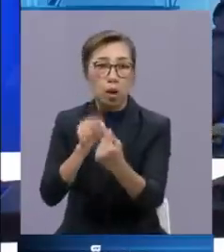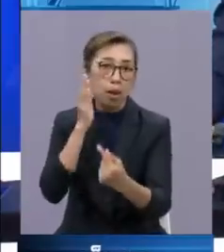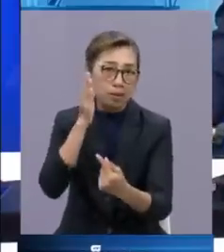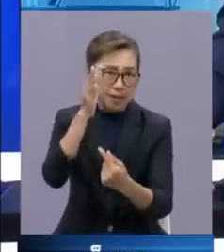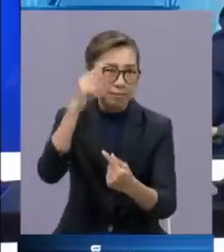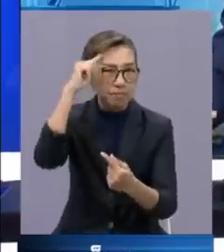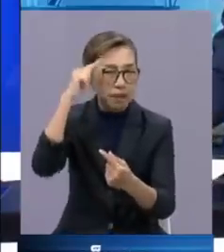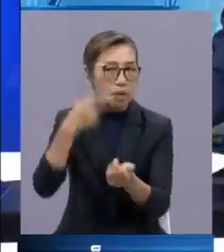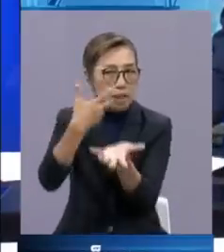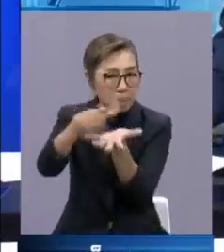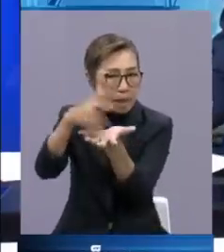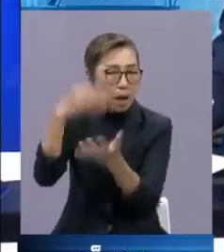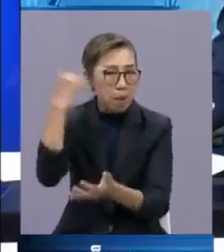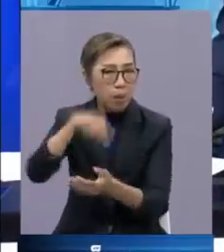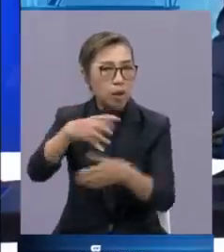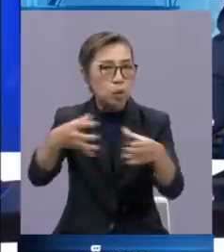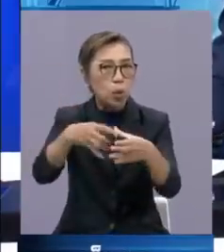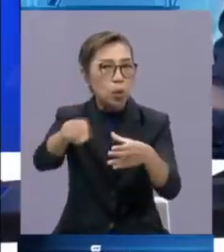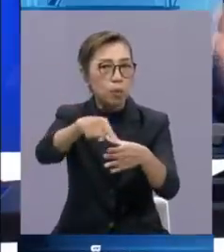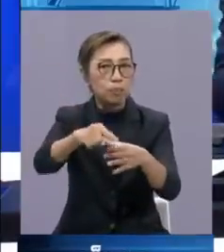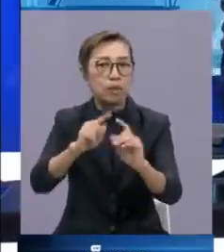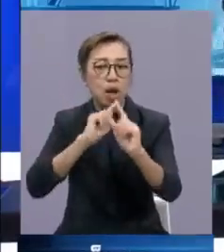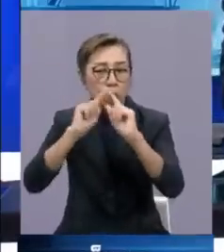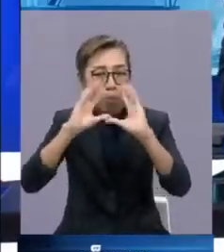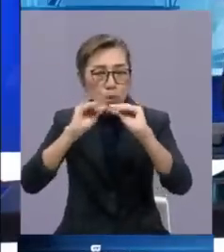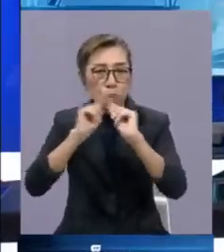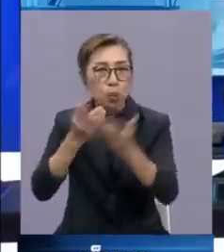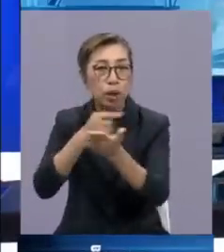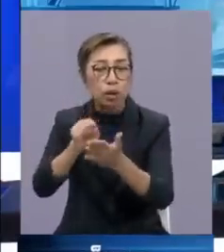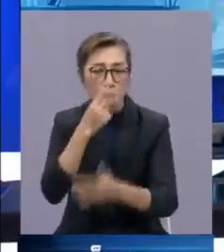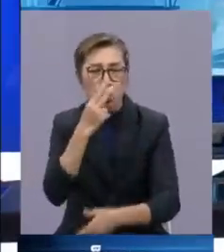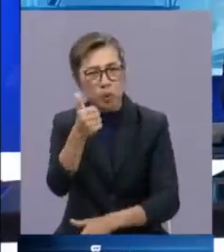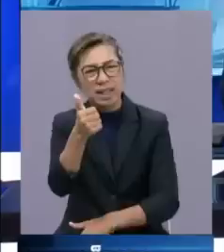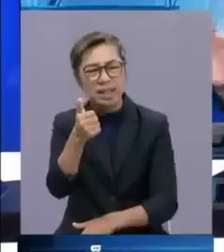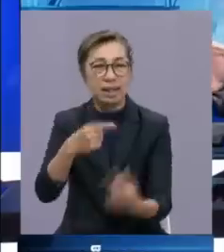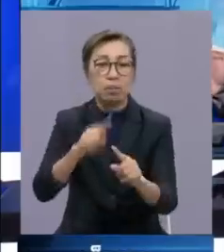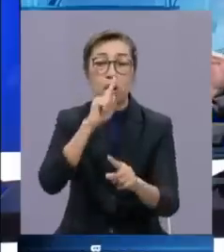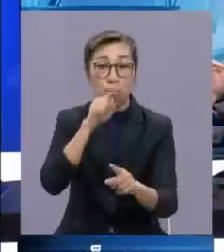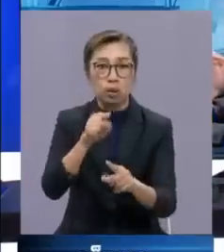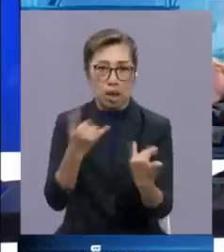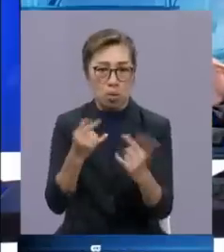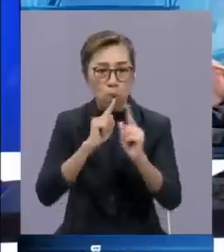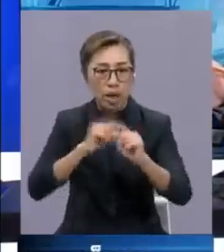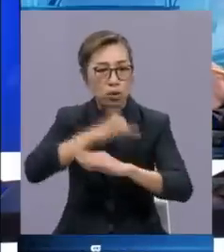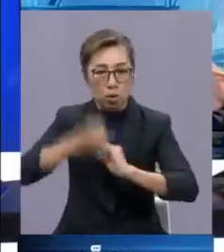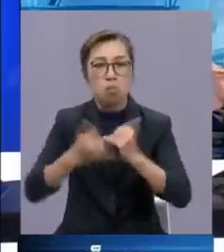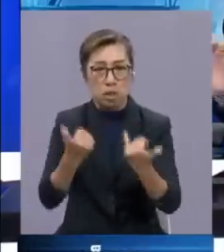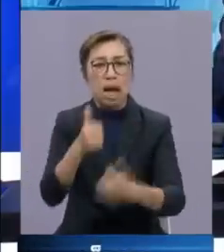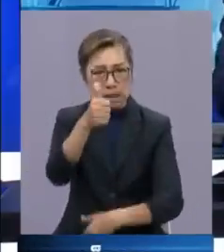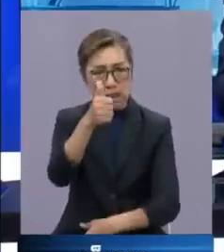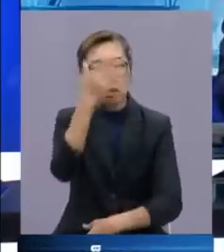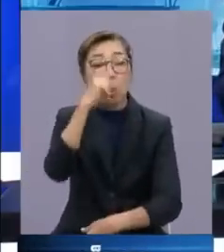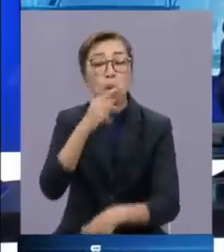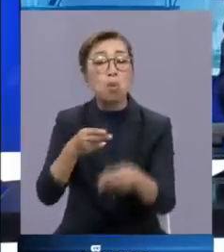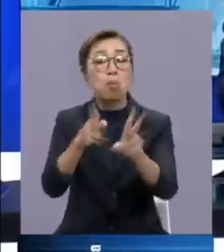งจะออกมาเรื่อยๆสำหรับการพูดคุยภายในพรรคเพื่อไทยซึ่งก็ถือว่าเป็นทิศทางที่ดีเพราะสุดท้ายถ้าปล่อยผ่านไปเนี่ยกระแสหรือว่า